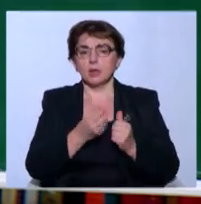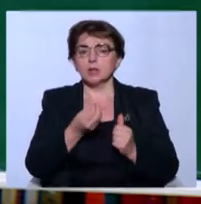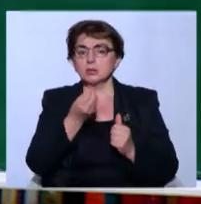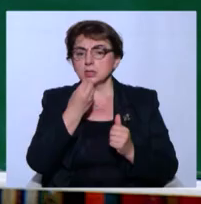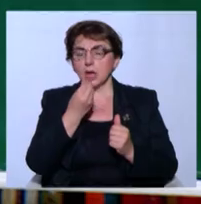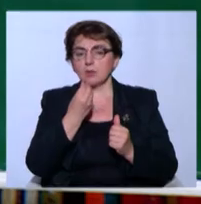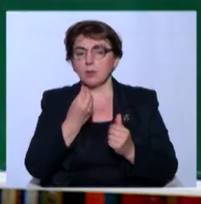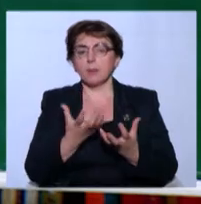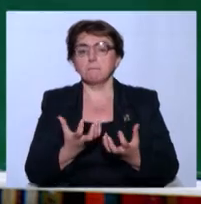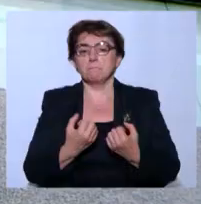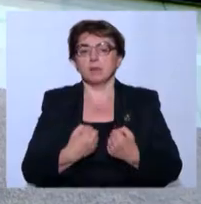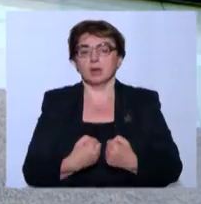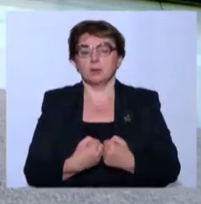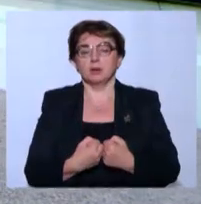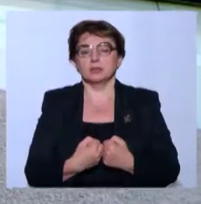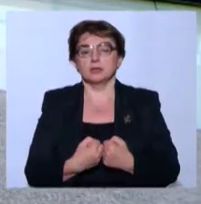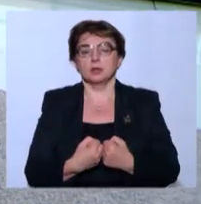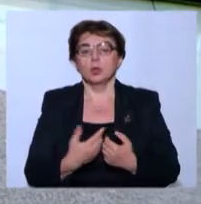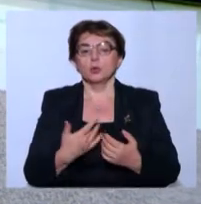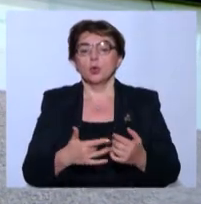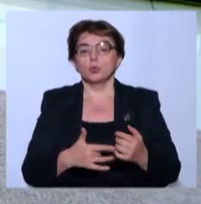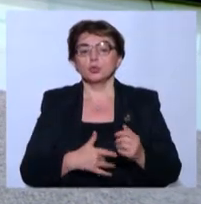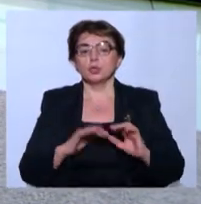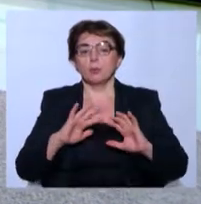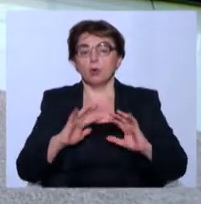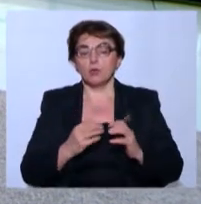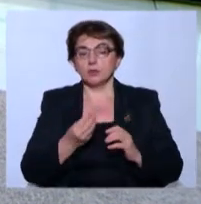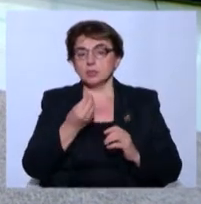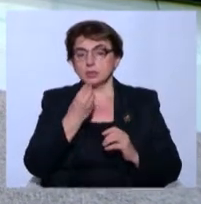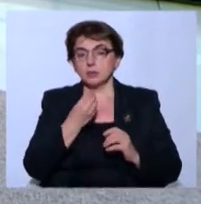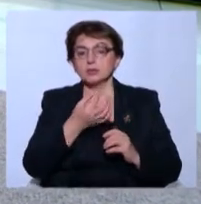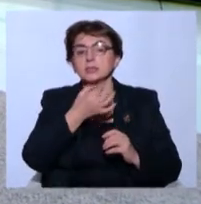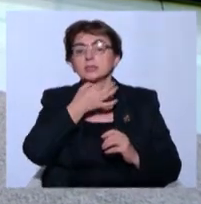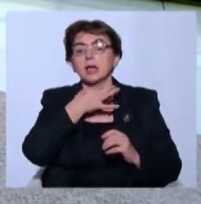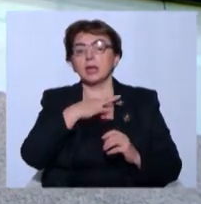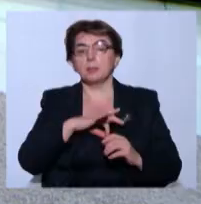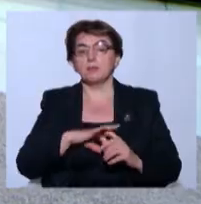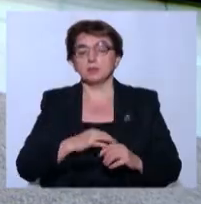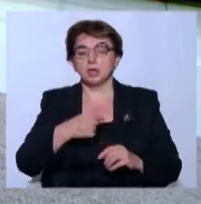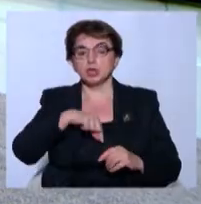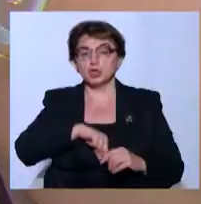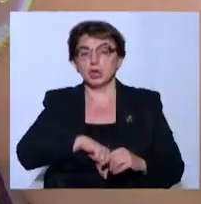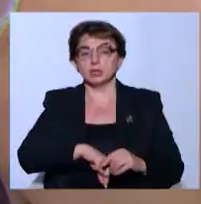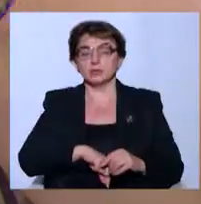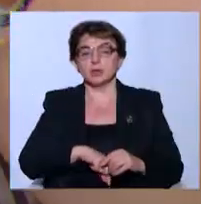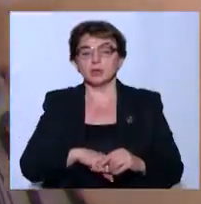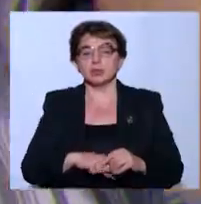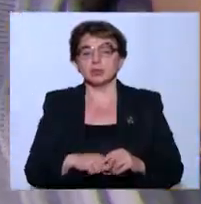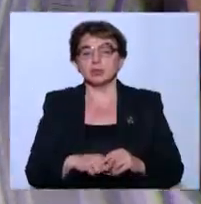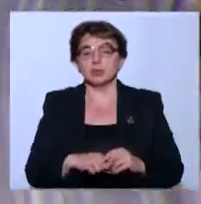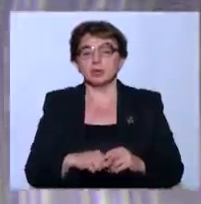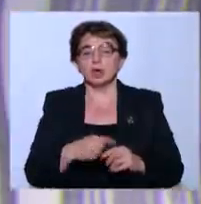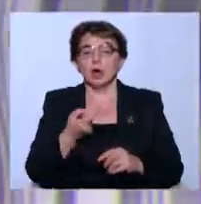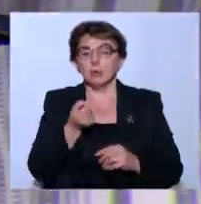საკვების მიღებაზე. კუჭში მოხვედრილი საკვები, რომელიც საკლაპავიმილიდან ჩადის მასში,